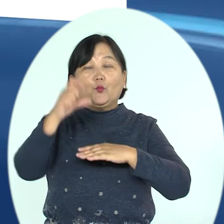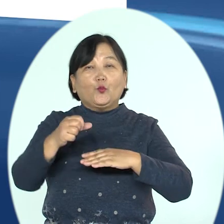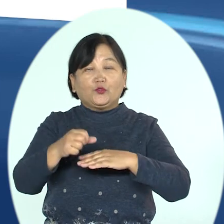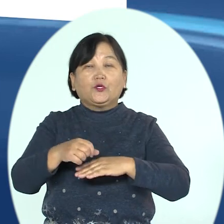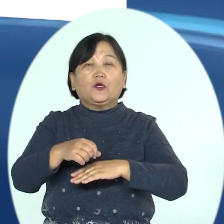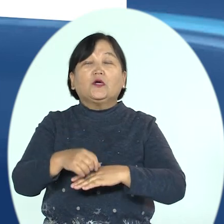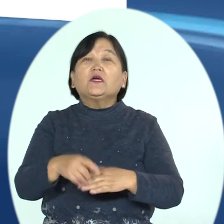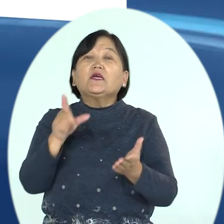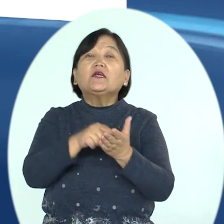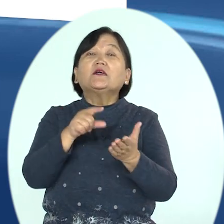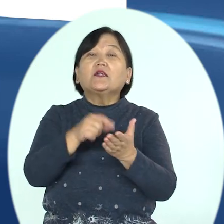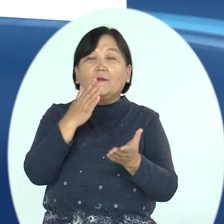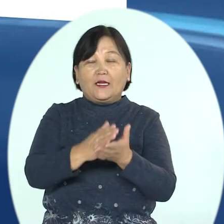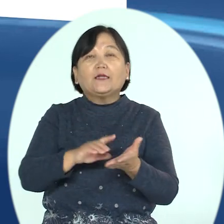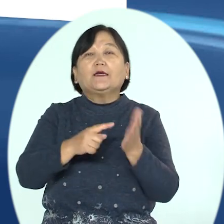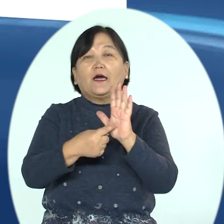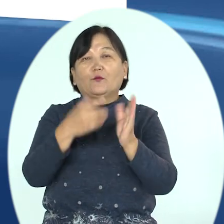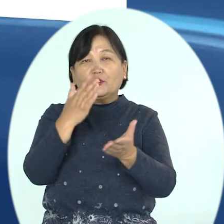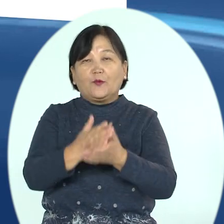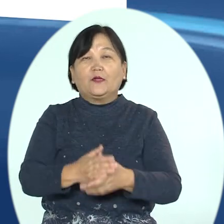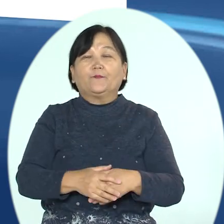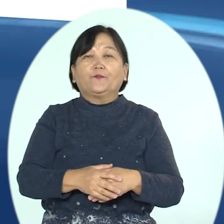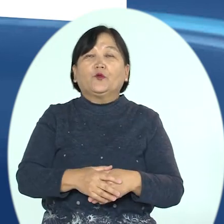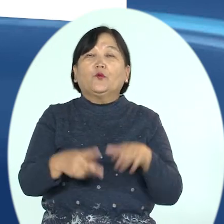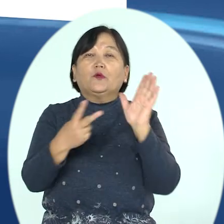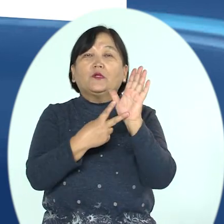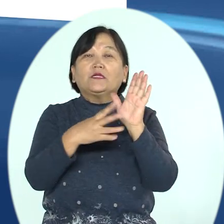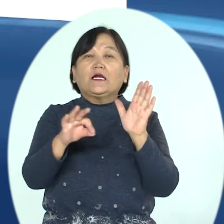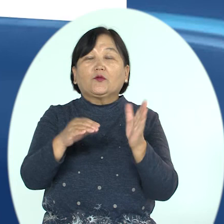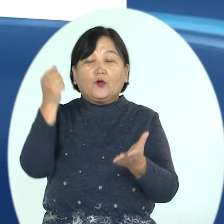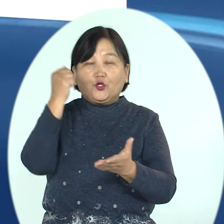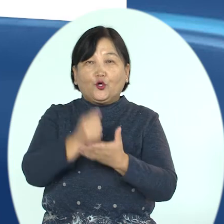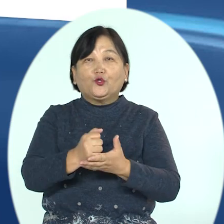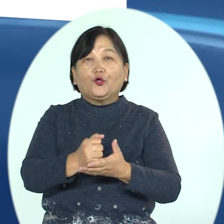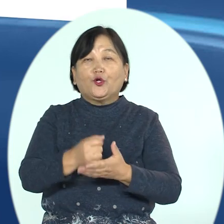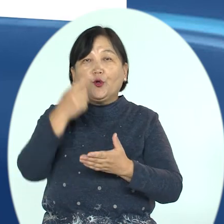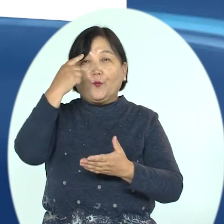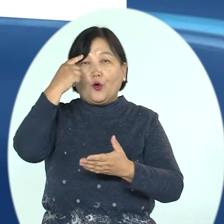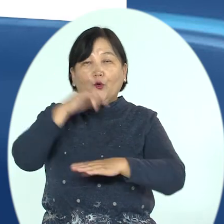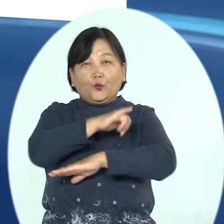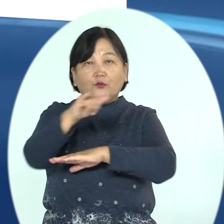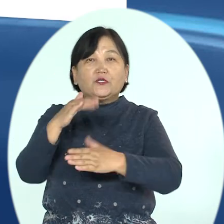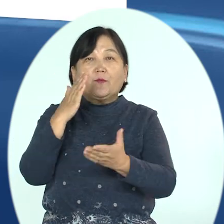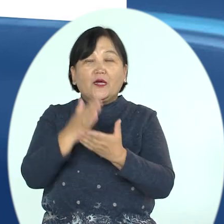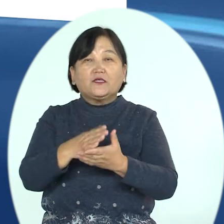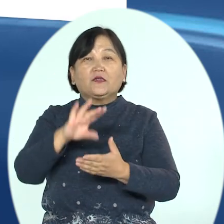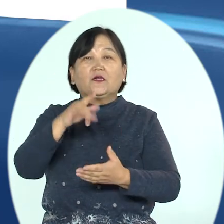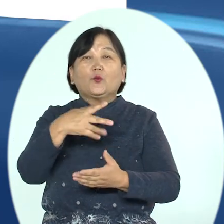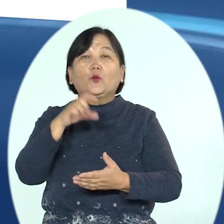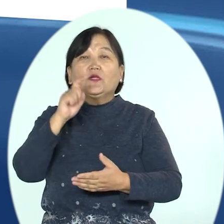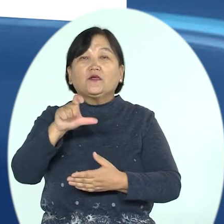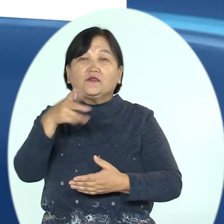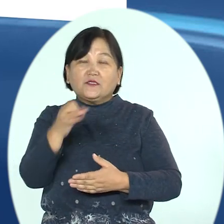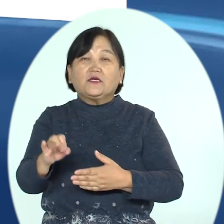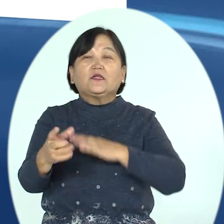сая 2020 оны 2 сарын 19-ны 70 дугаар тогтоолоор Монгол улсад тэргүүлэгч чиглэлийн мэрэгжлийг бол